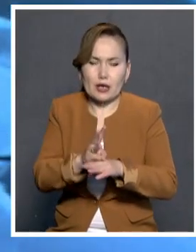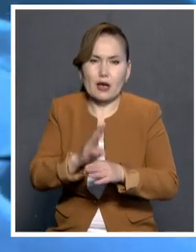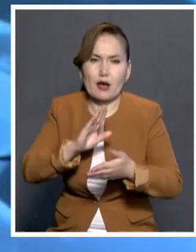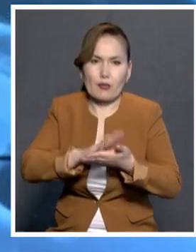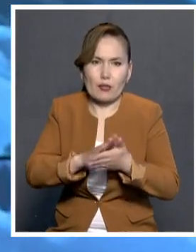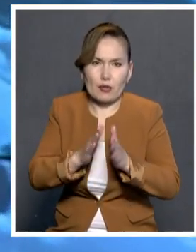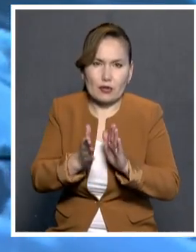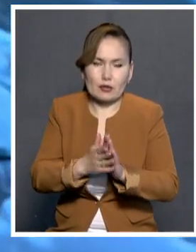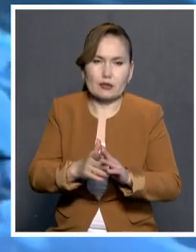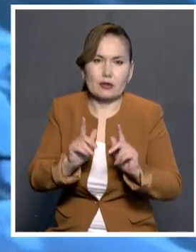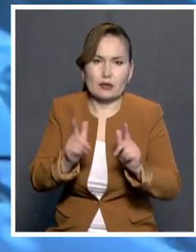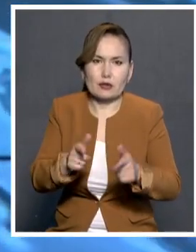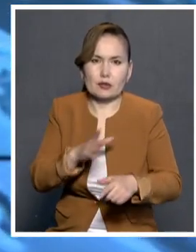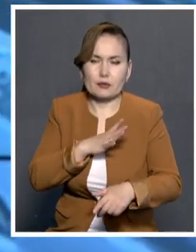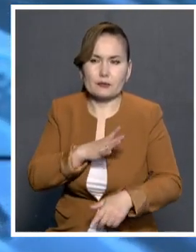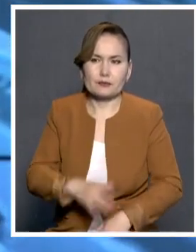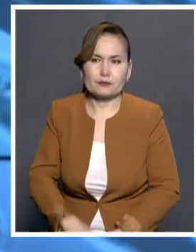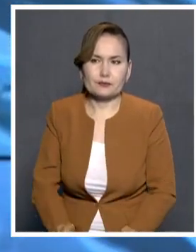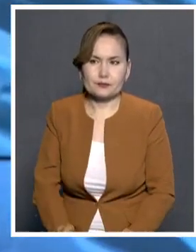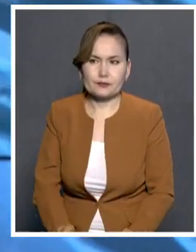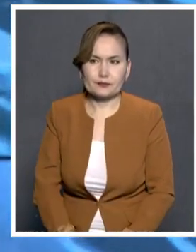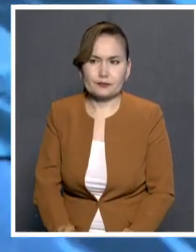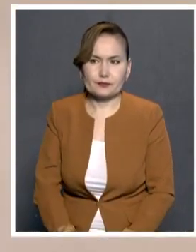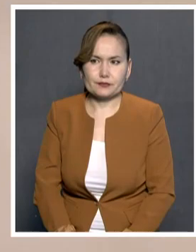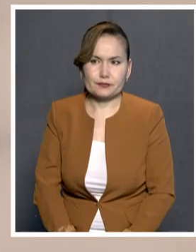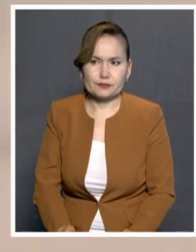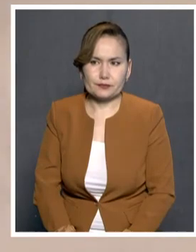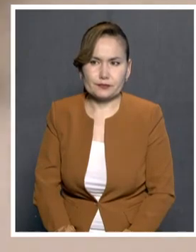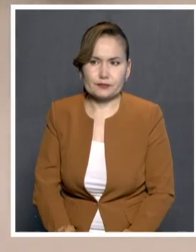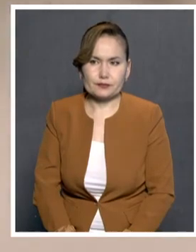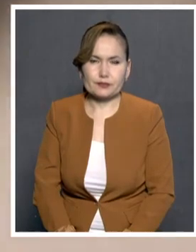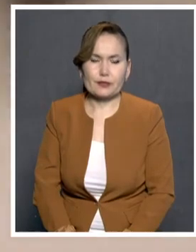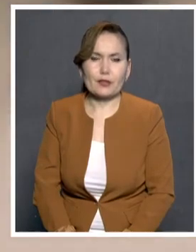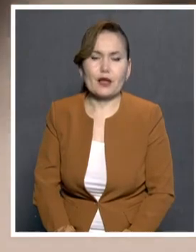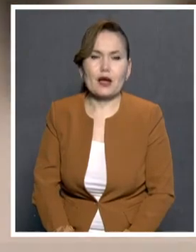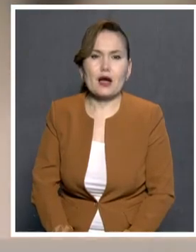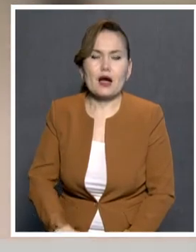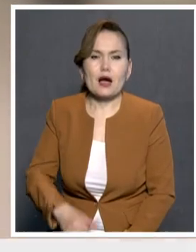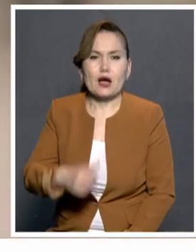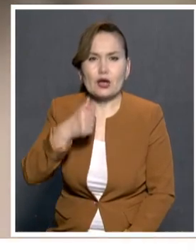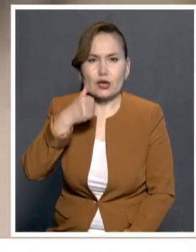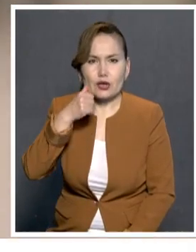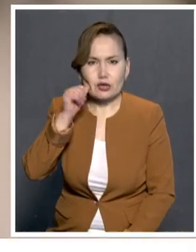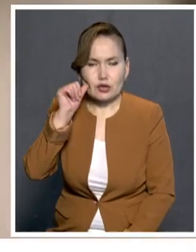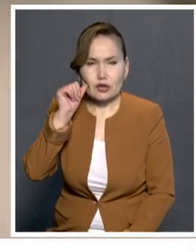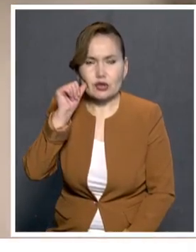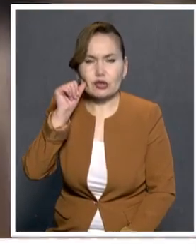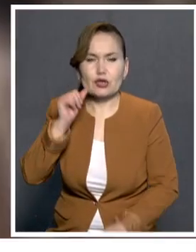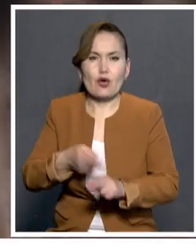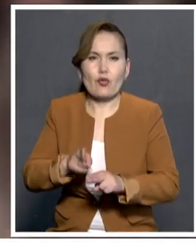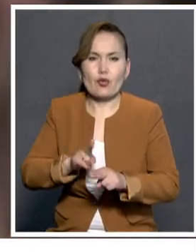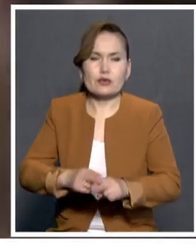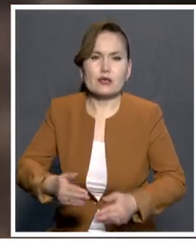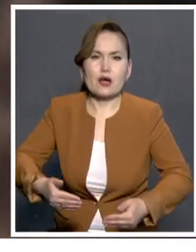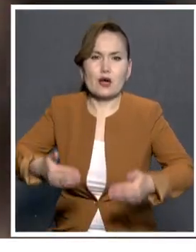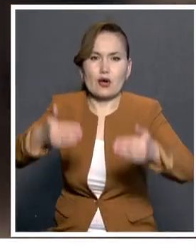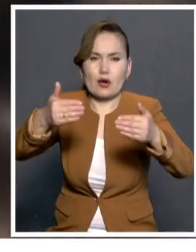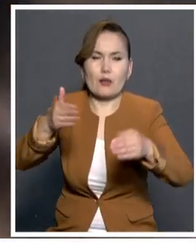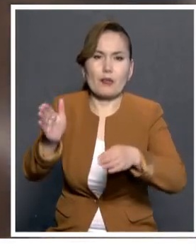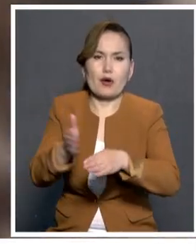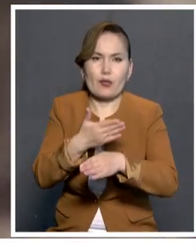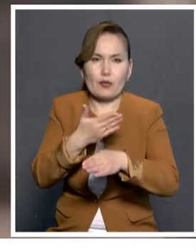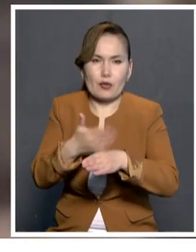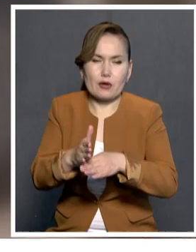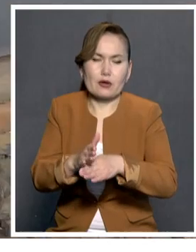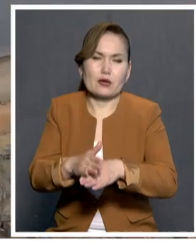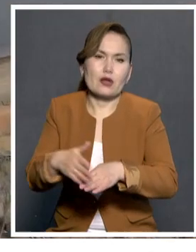кедергі болмайды, дейді аудан әкімдігі. Кеше құрған елді бөлген границаны бүгін алып кетіп